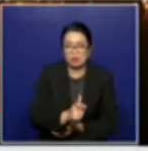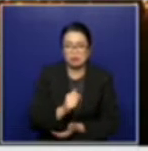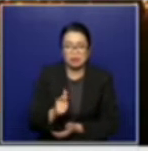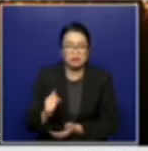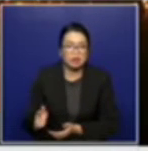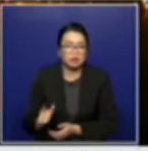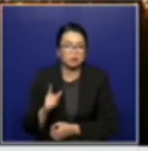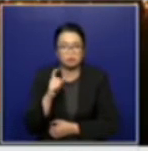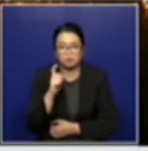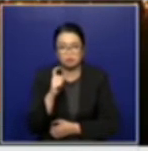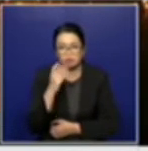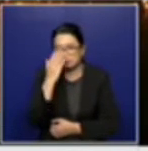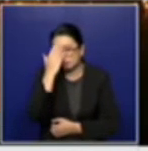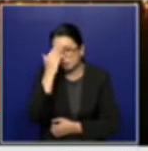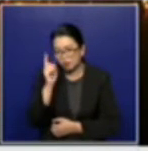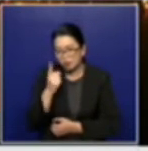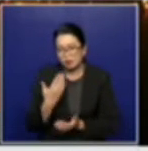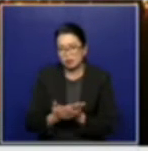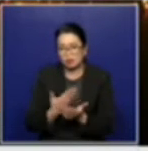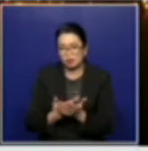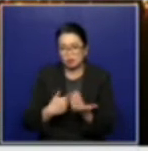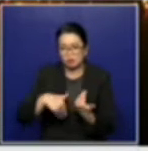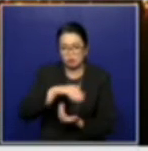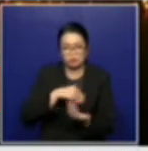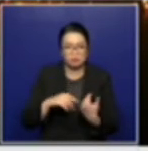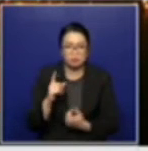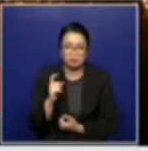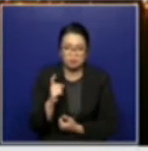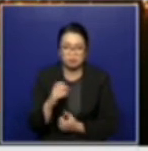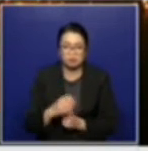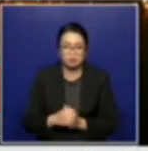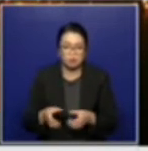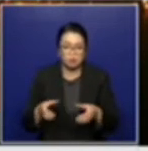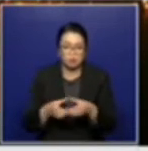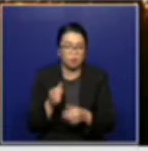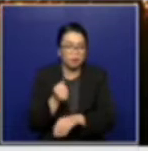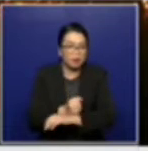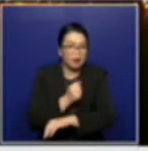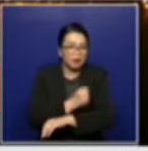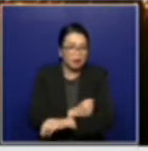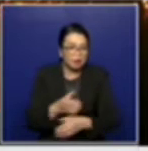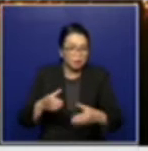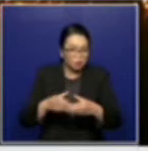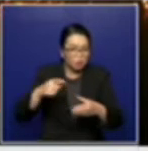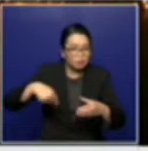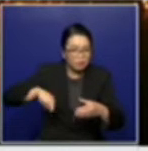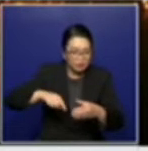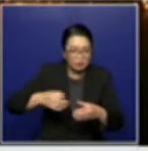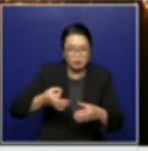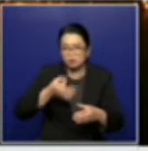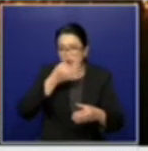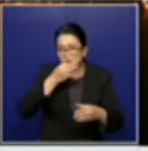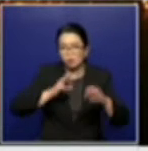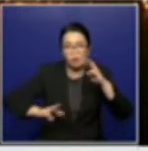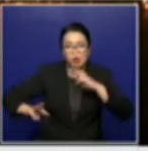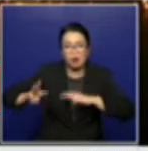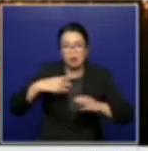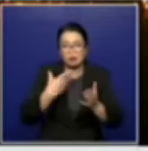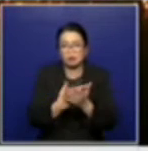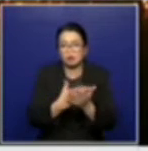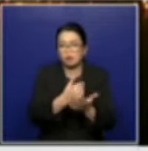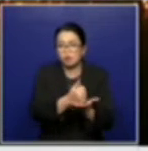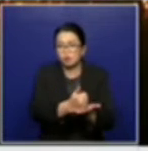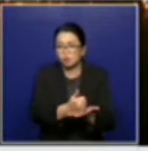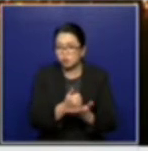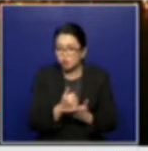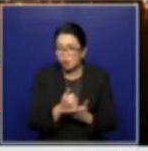ระได้เนื่องจากการขาดสภาพคล่องกลุ่มแรงงานกลุ่มนี้กลับไม่ได้รับการชดเชยหรือการเยียวย